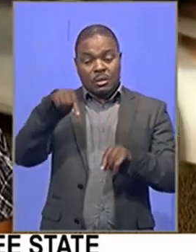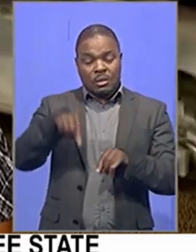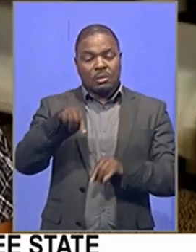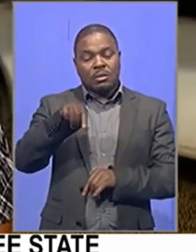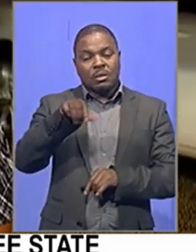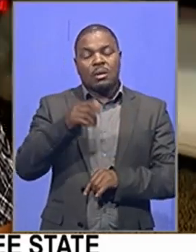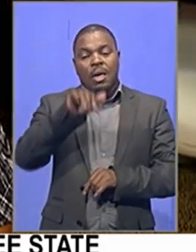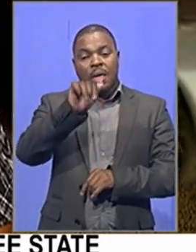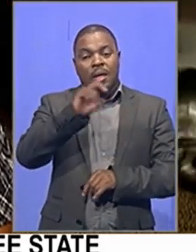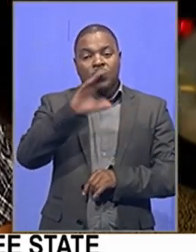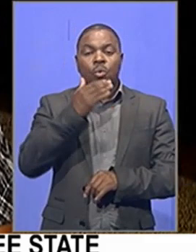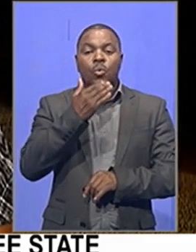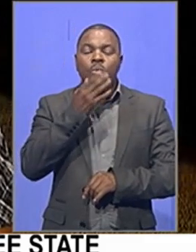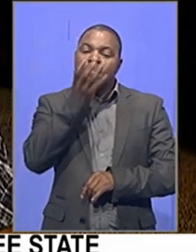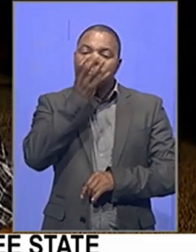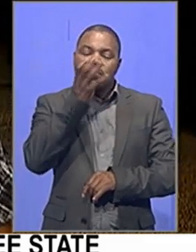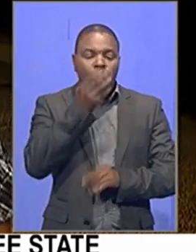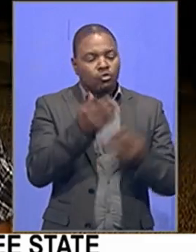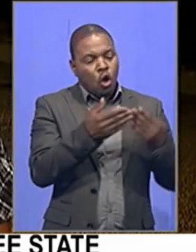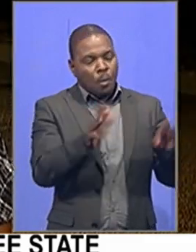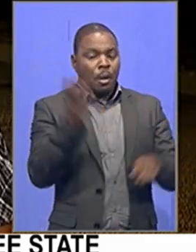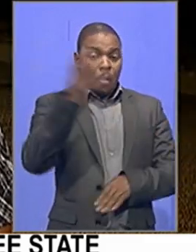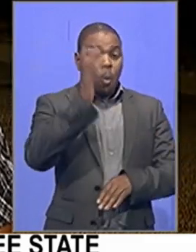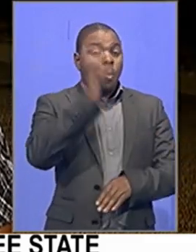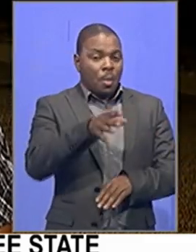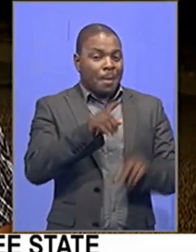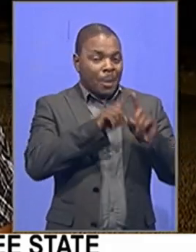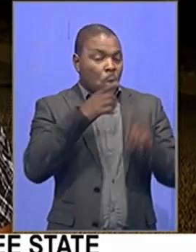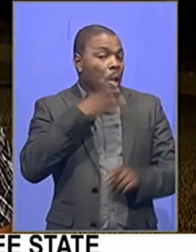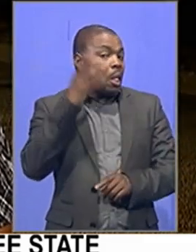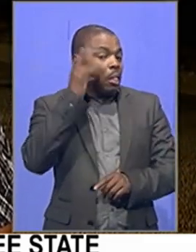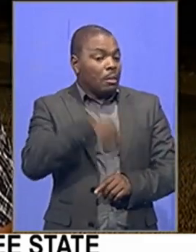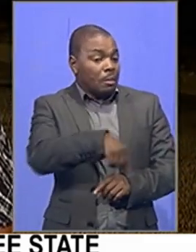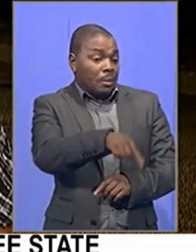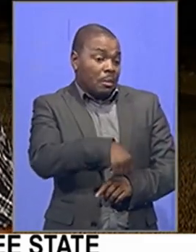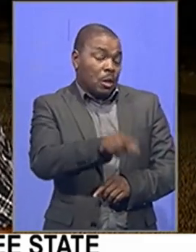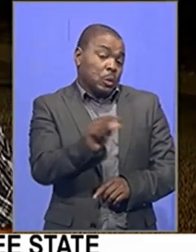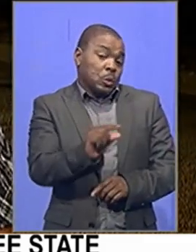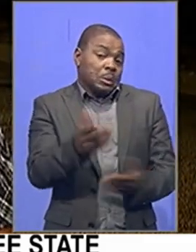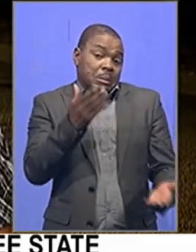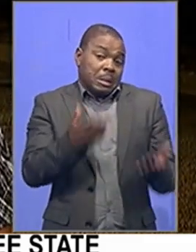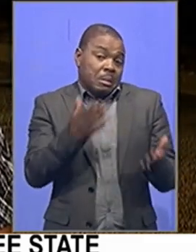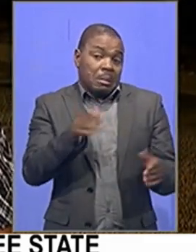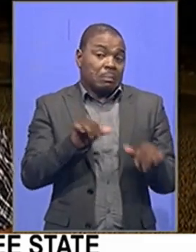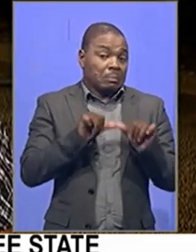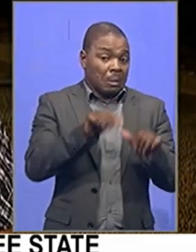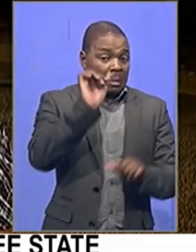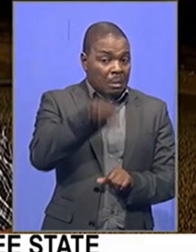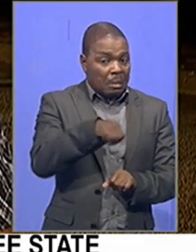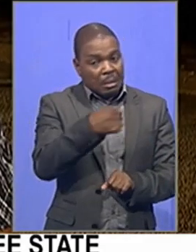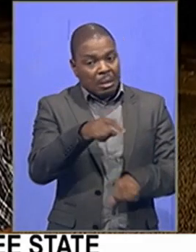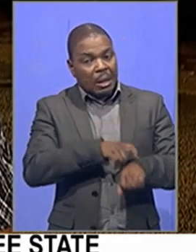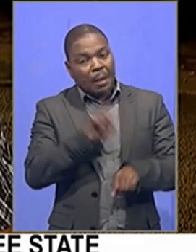ke yana ya tla bula Seboka sena fela ke hona re tla tseba ha morao nyana hore ebe seo se tla etsala ka nako